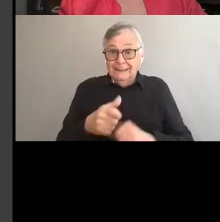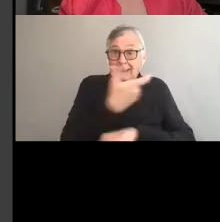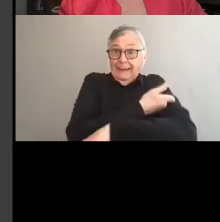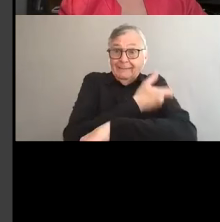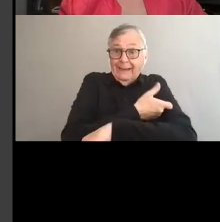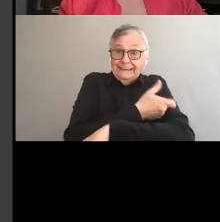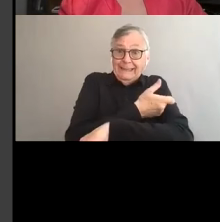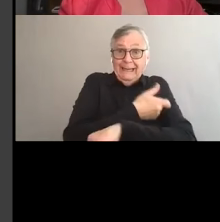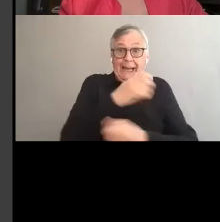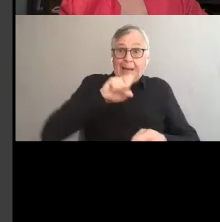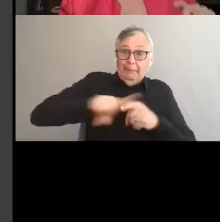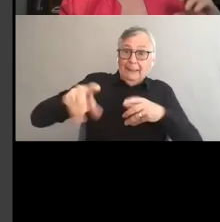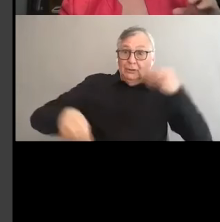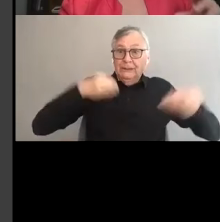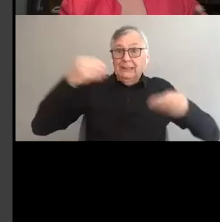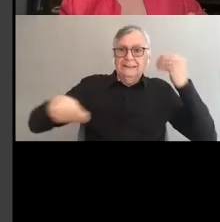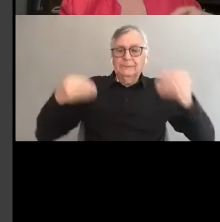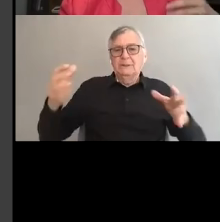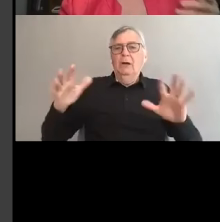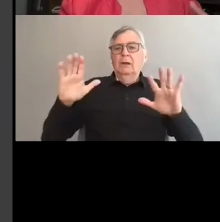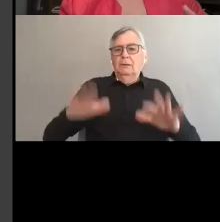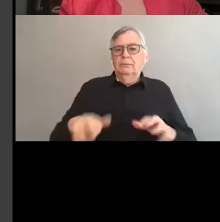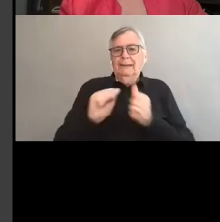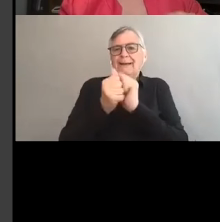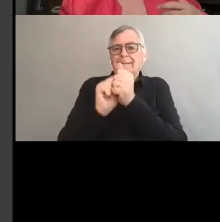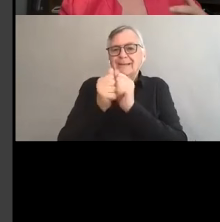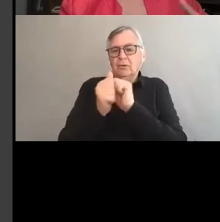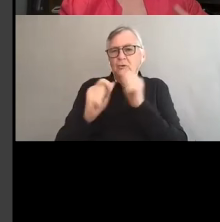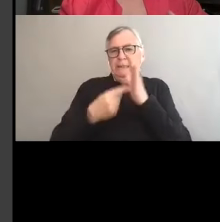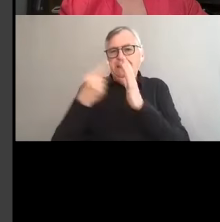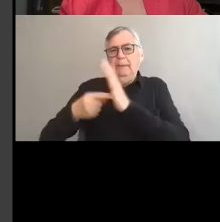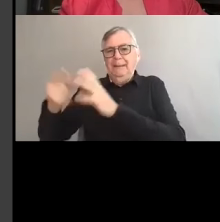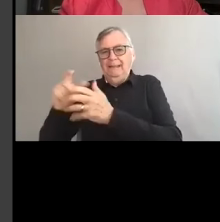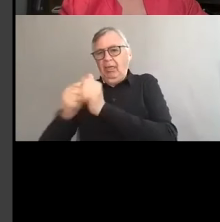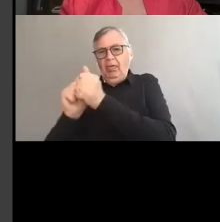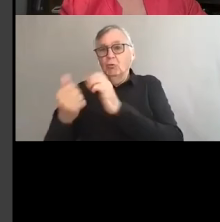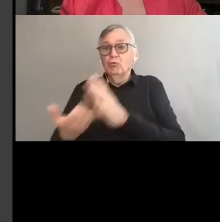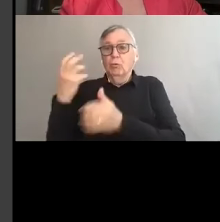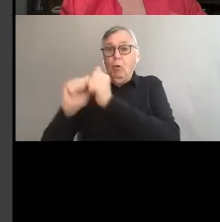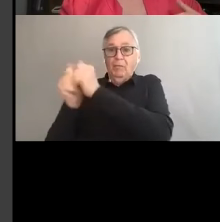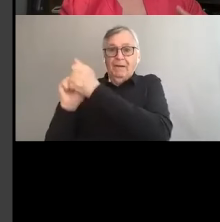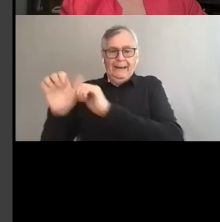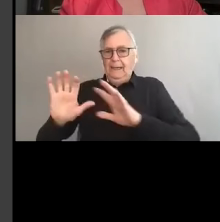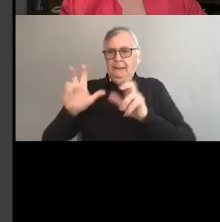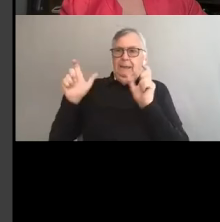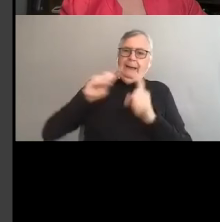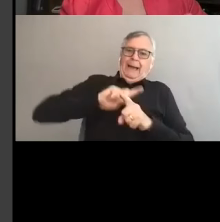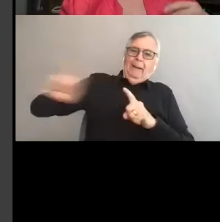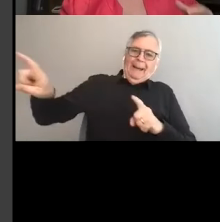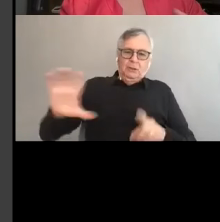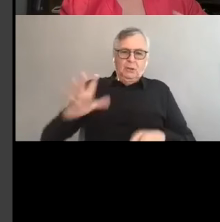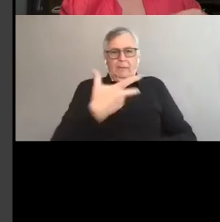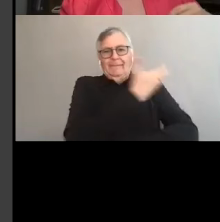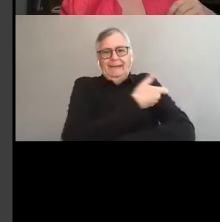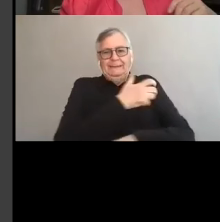empêche la transmission, plus on empêche le virus de se répliquer puis de générer de nouveaux variants qui pourraient être plus transmissibles